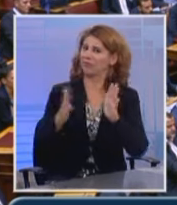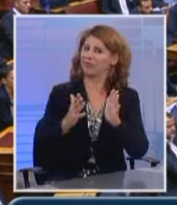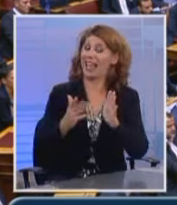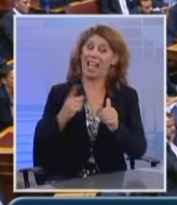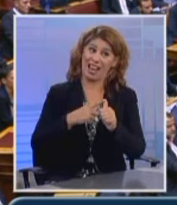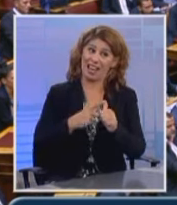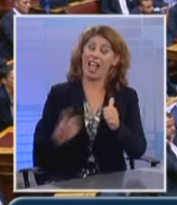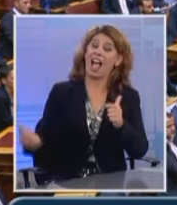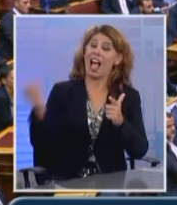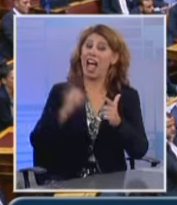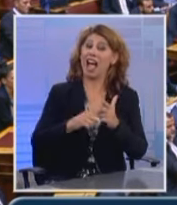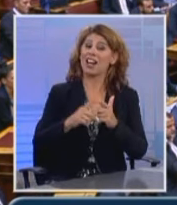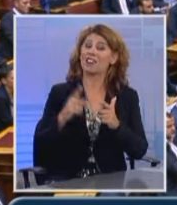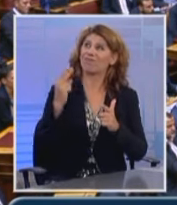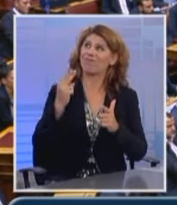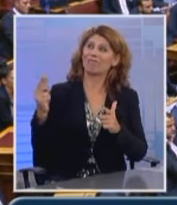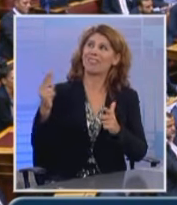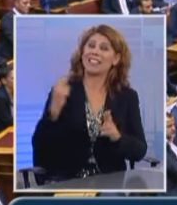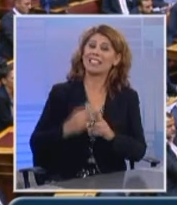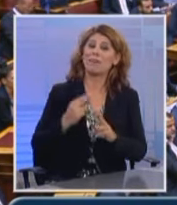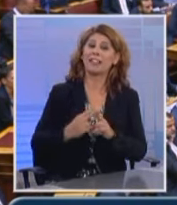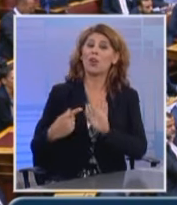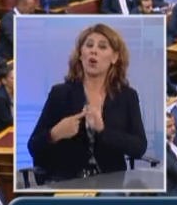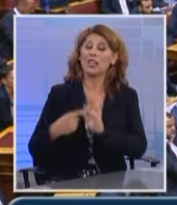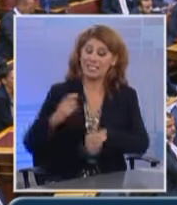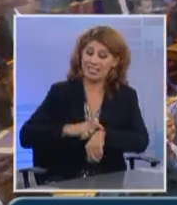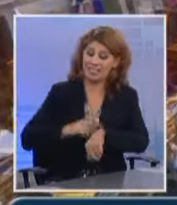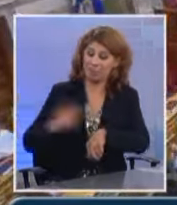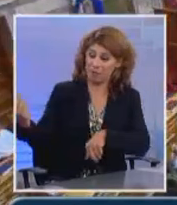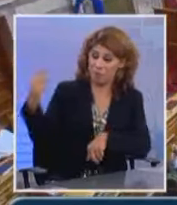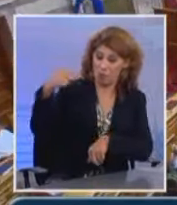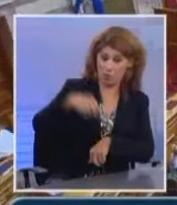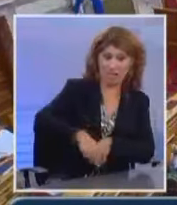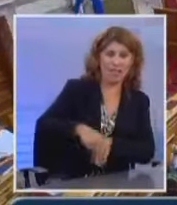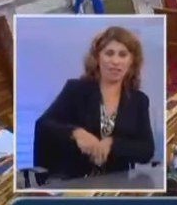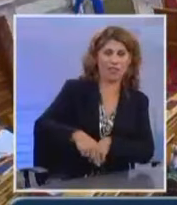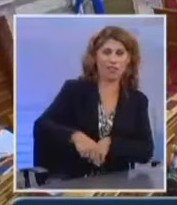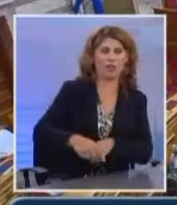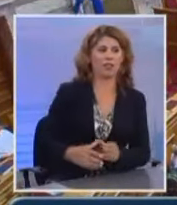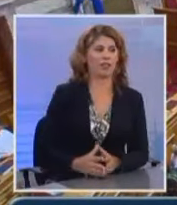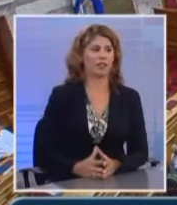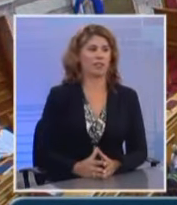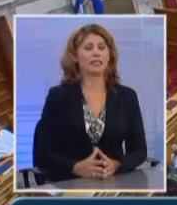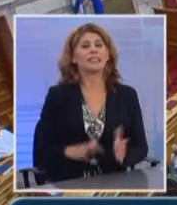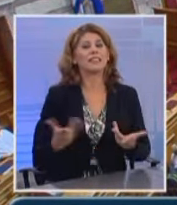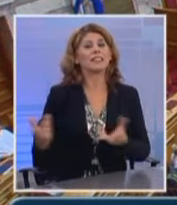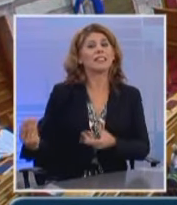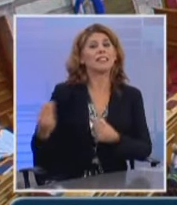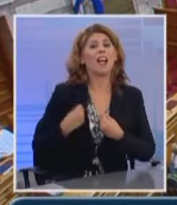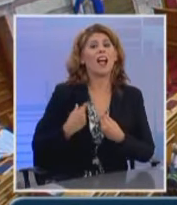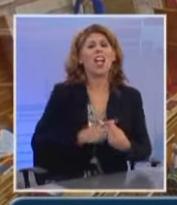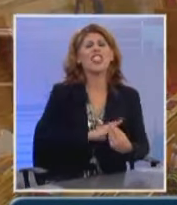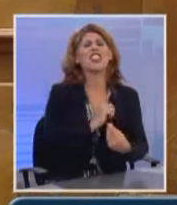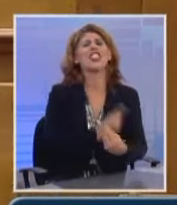λόγο. Είναι ιδιαίτερη η στιγμή της παρουσίας σας εδώ, γιατί μας δίνετε δύναμη